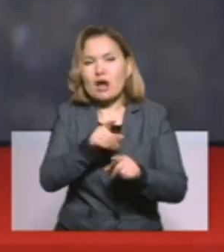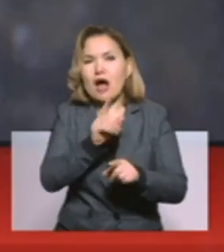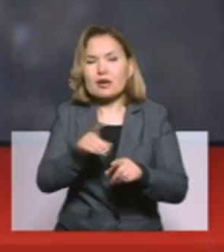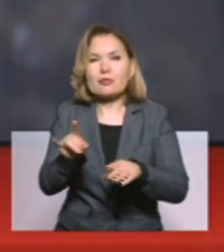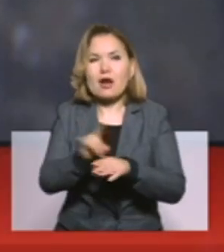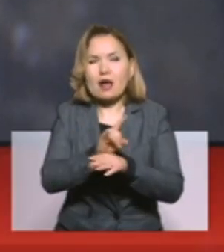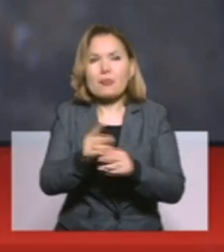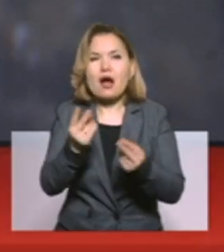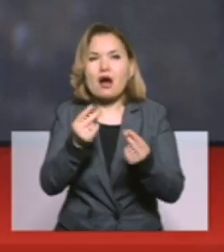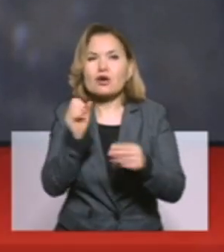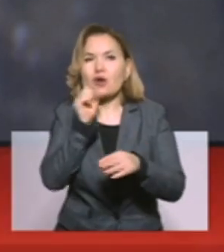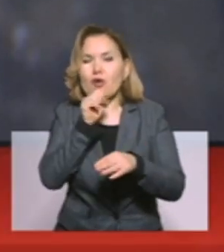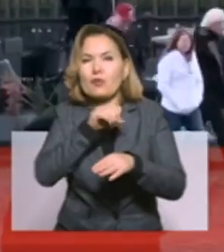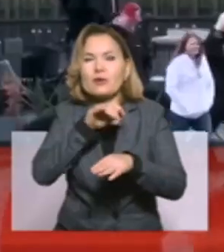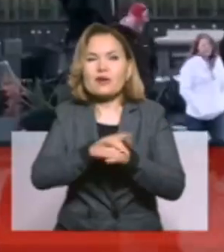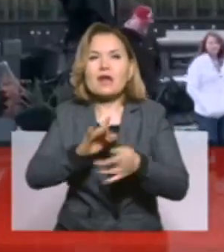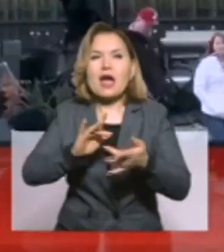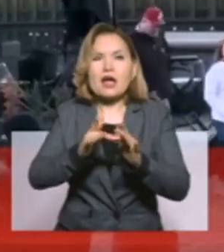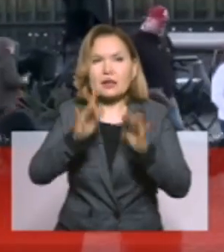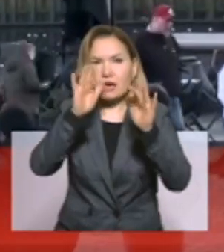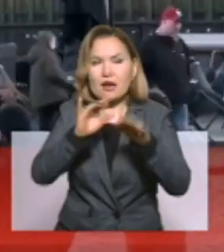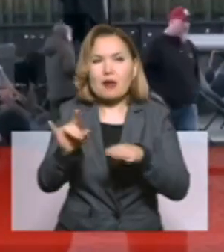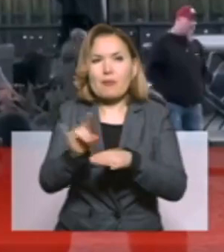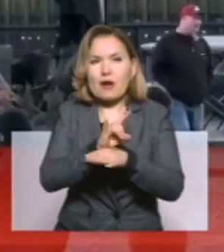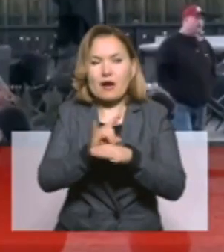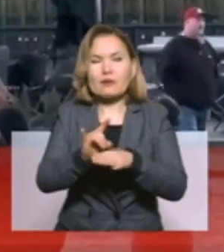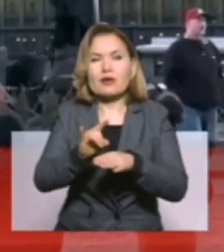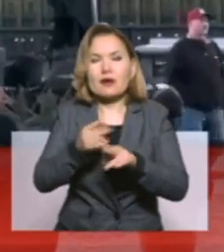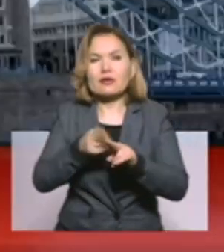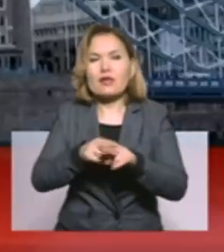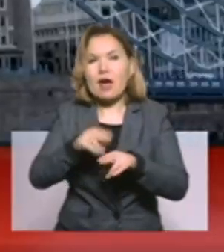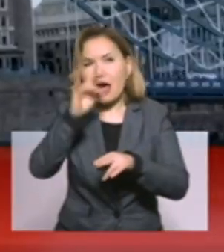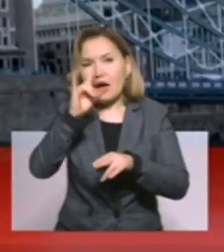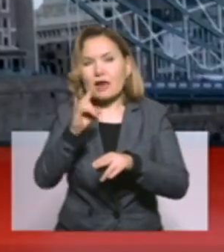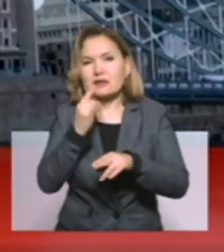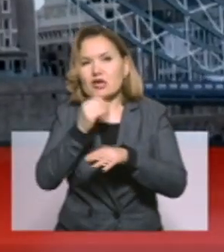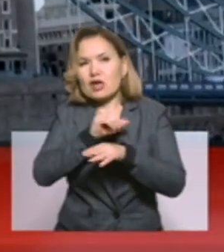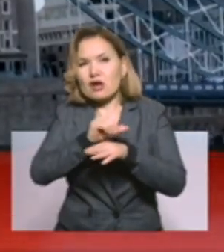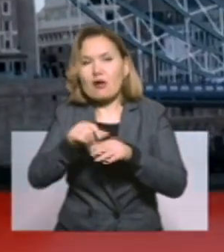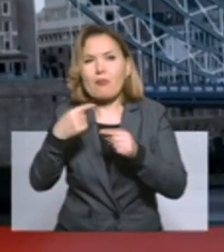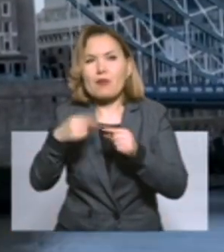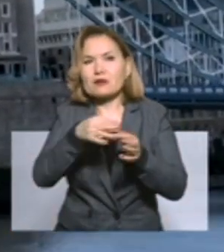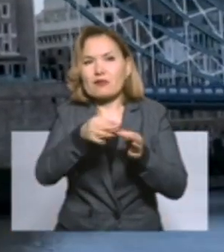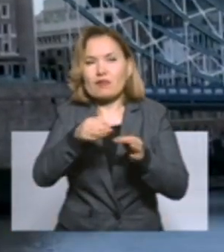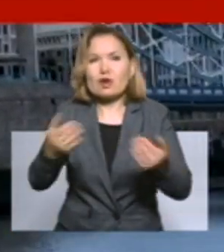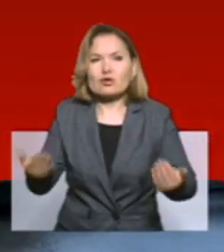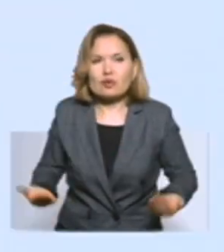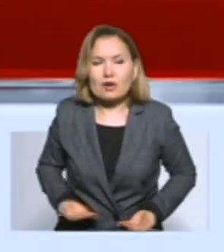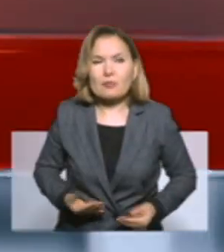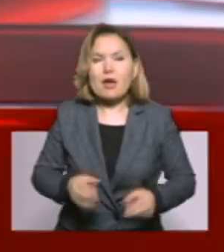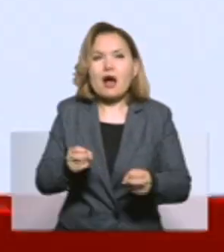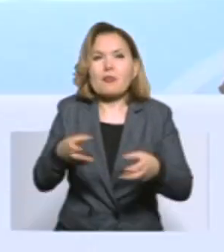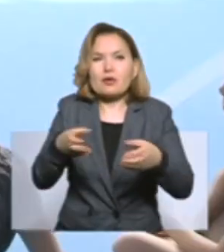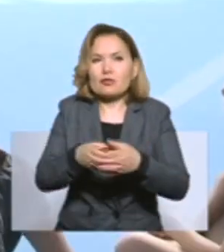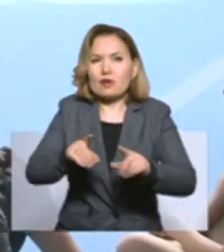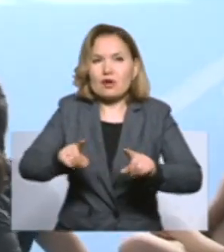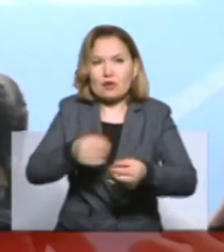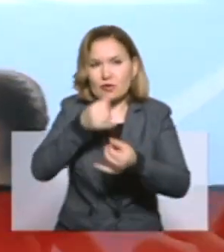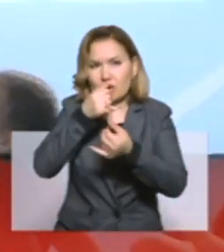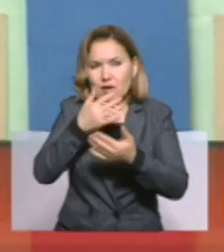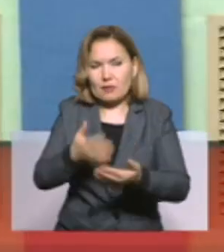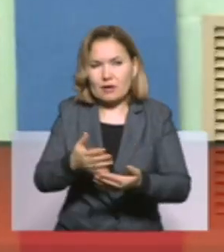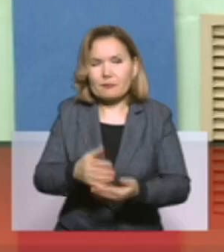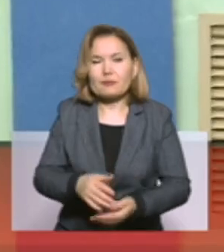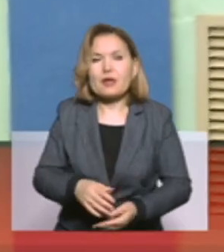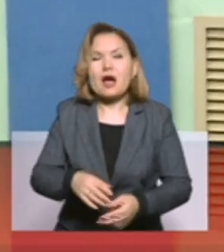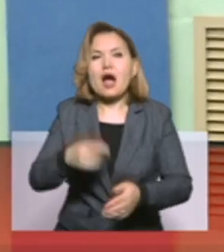алған. Полицейлер интернет алаяқтар Қазақстаннан тыс жерде болғандықтан жауапқа тартылмай отыр. Тағы бір